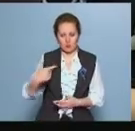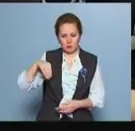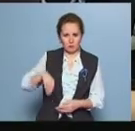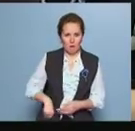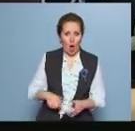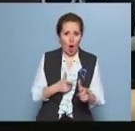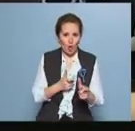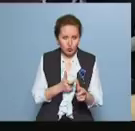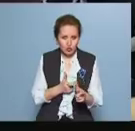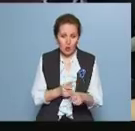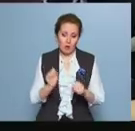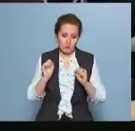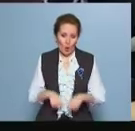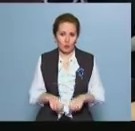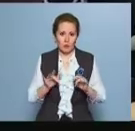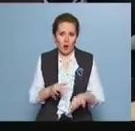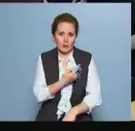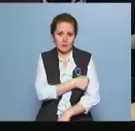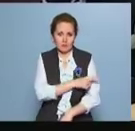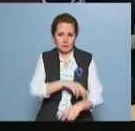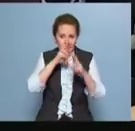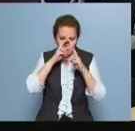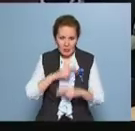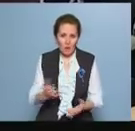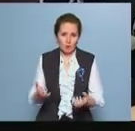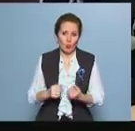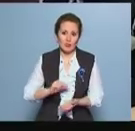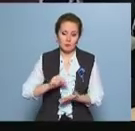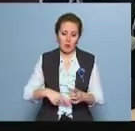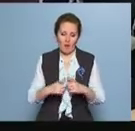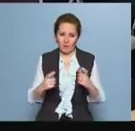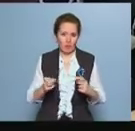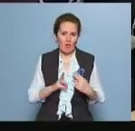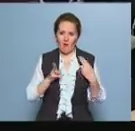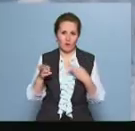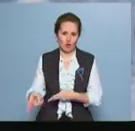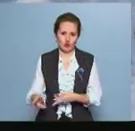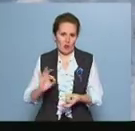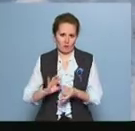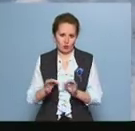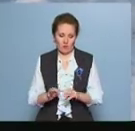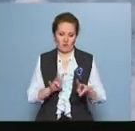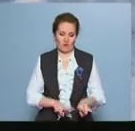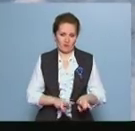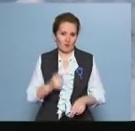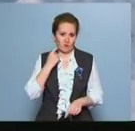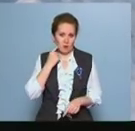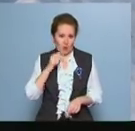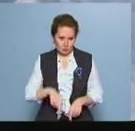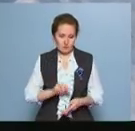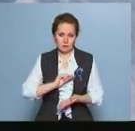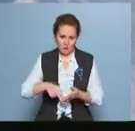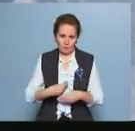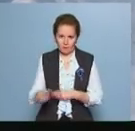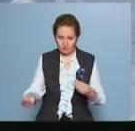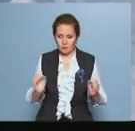смогут проходить свидетельствование и получать справки для получения оружия здесь, именно в Сарапуле. А еще в МВД напоминают, появление на